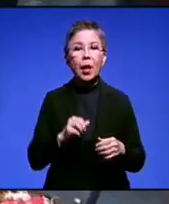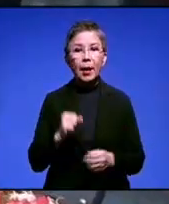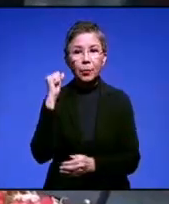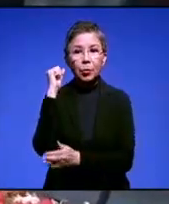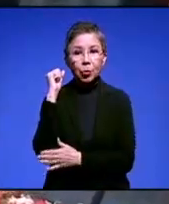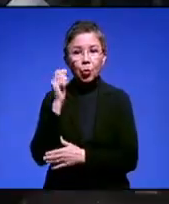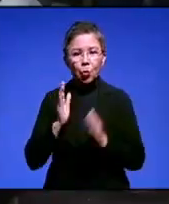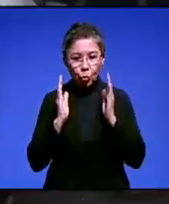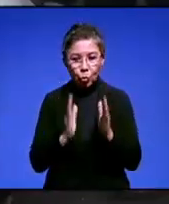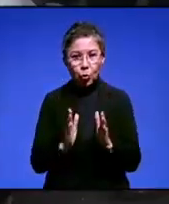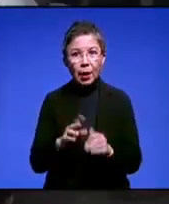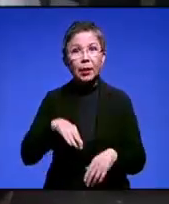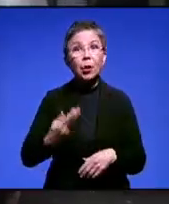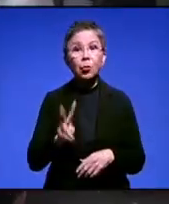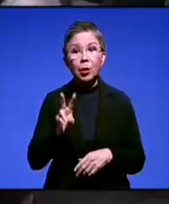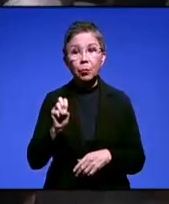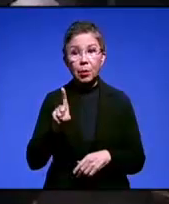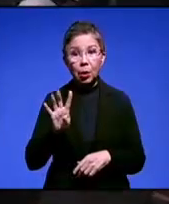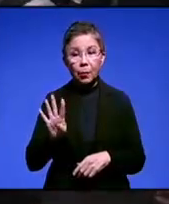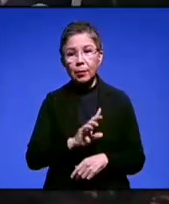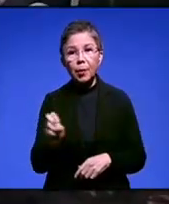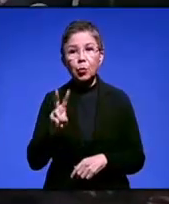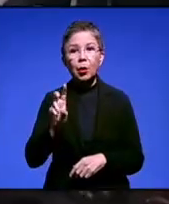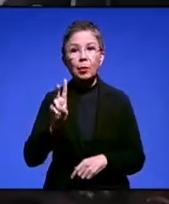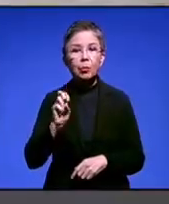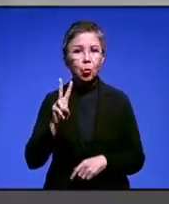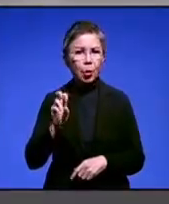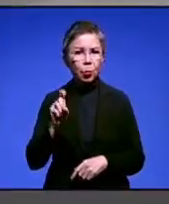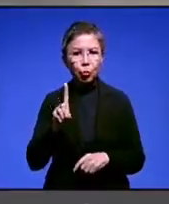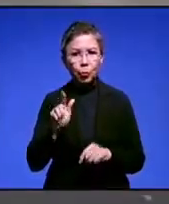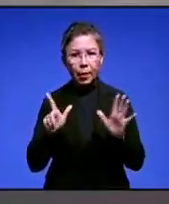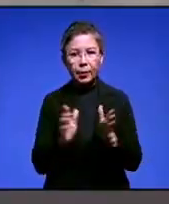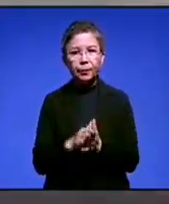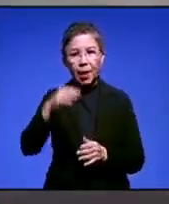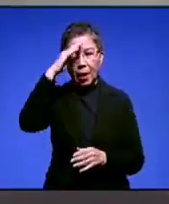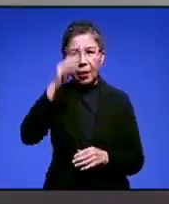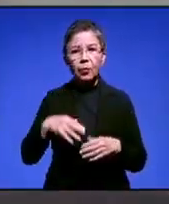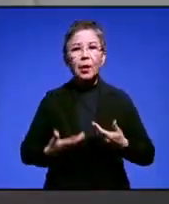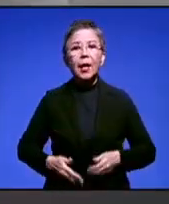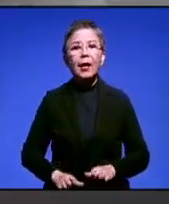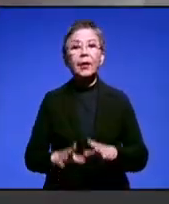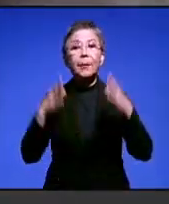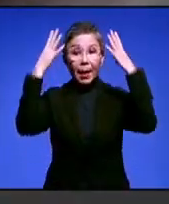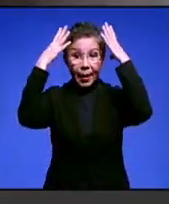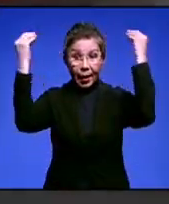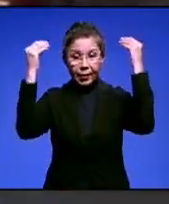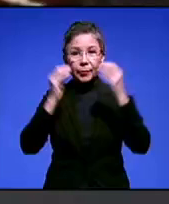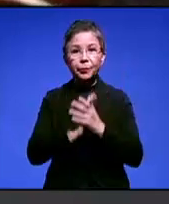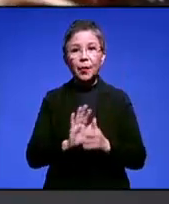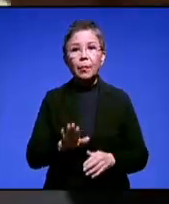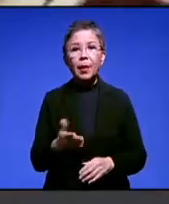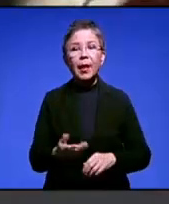pidana khusus dari tahun 2015 hingga 2017 pria kelahiran Padang 59 tahun silam ini